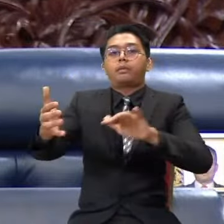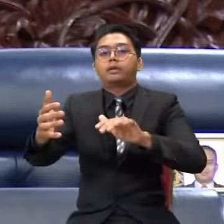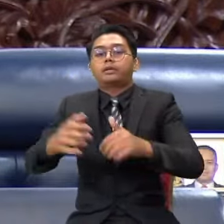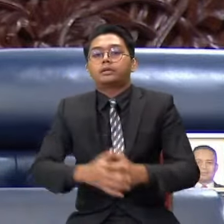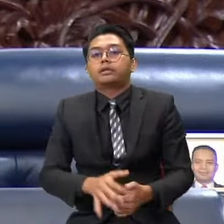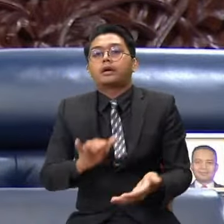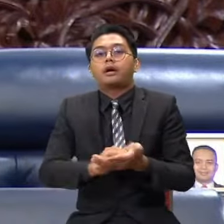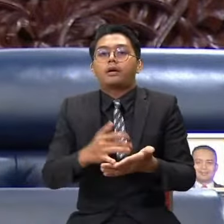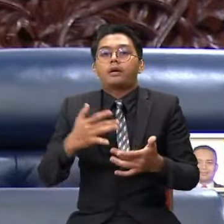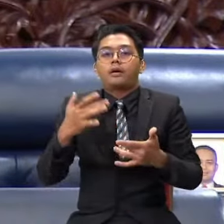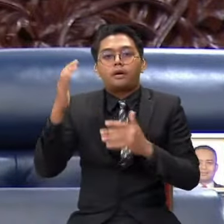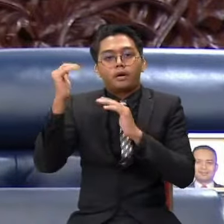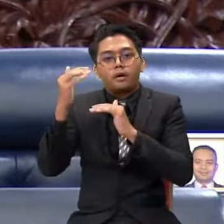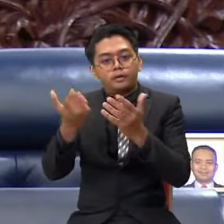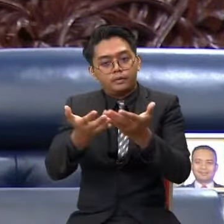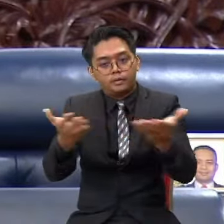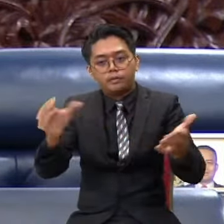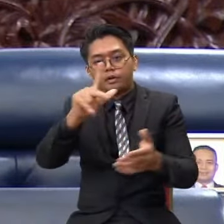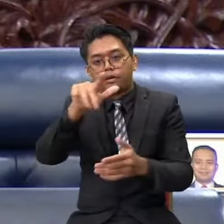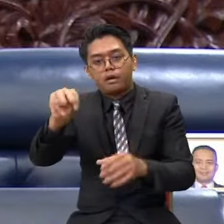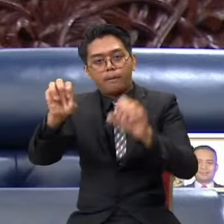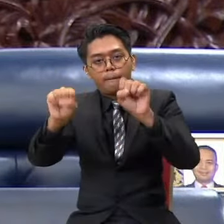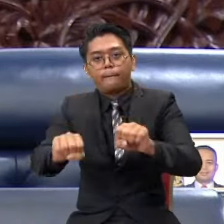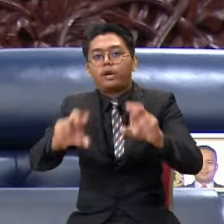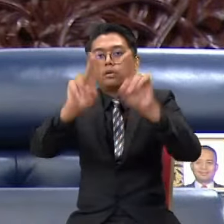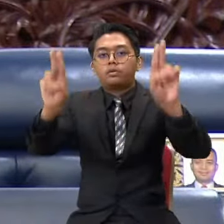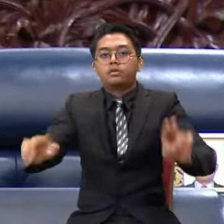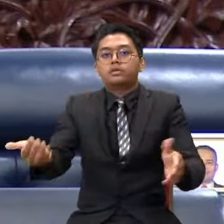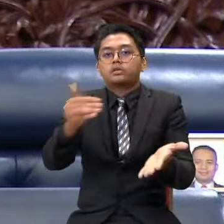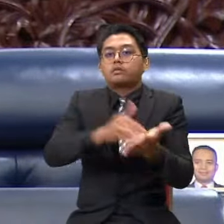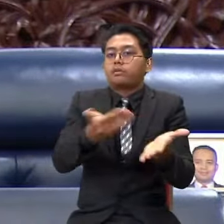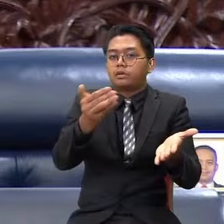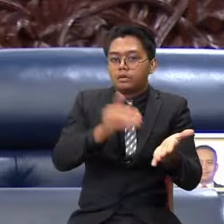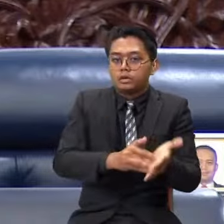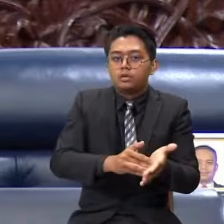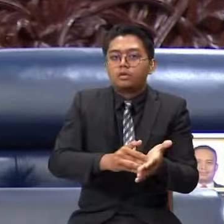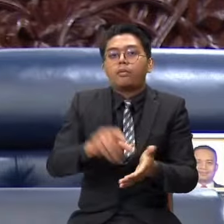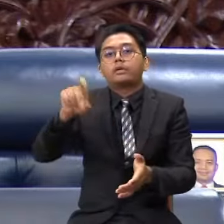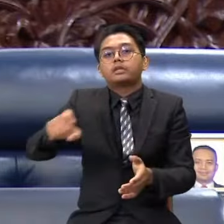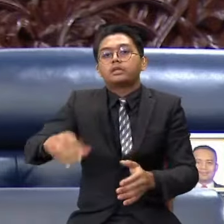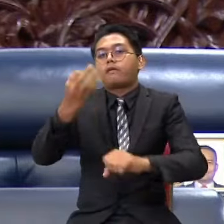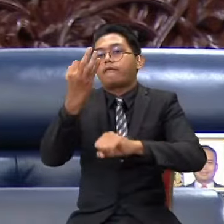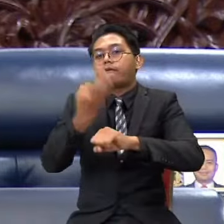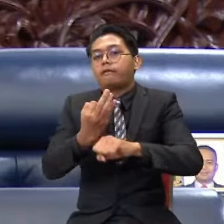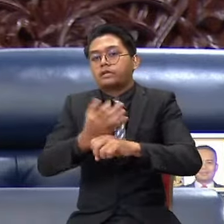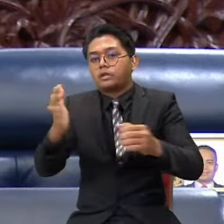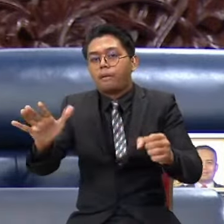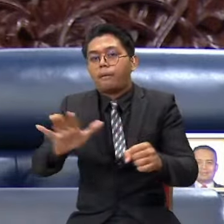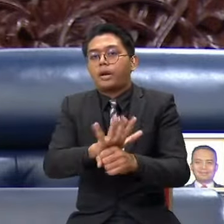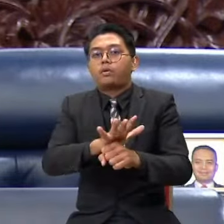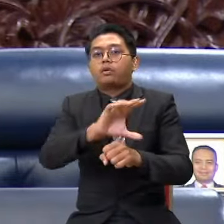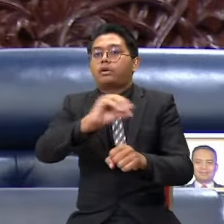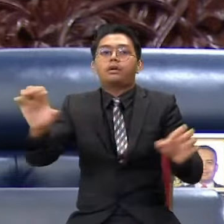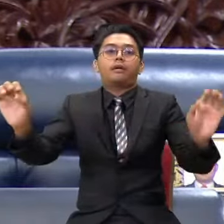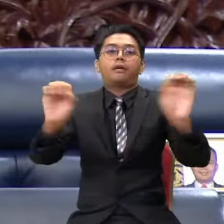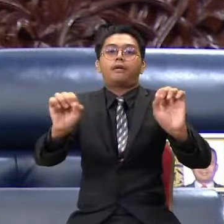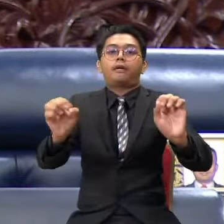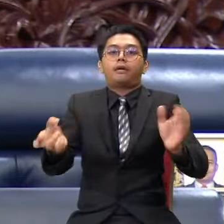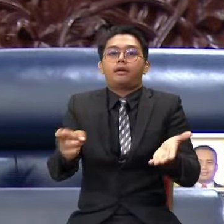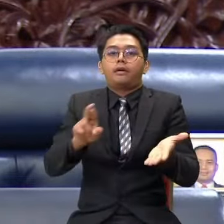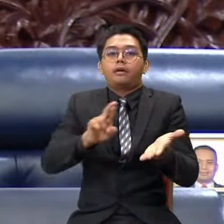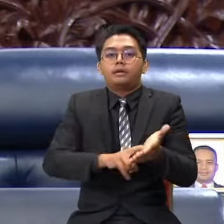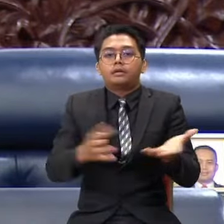kepada semua venator yang ada Hospital ini supa a S danada lagi risik